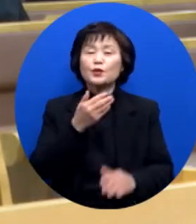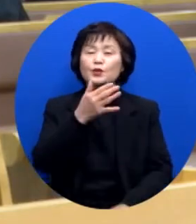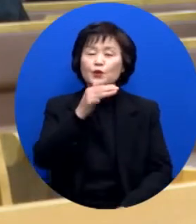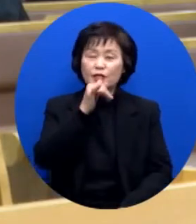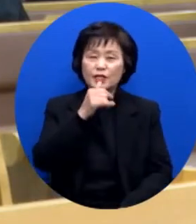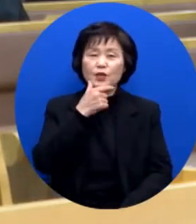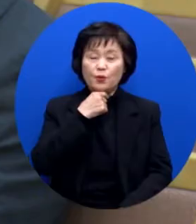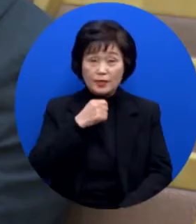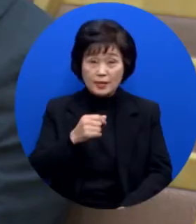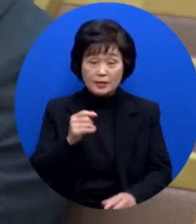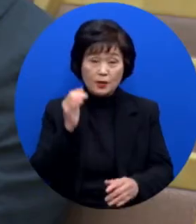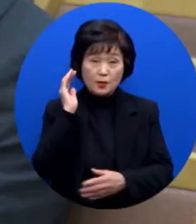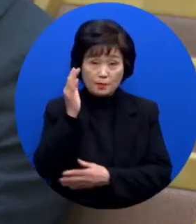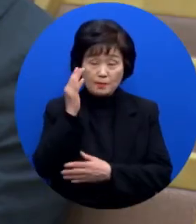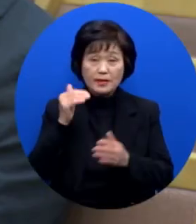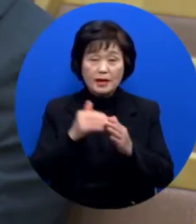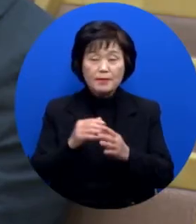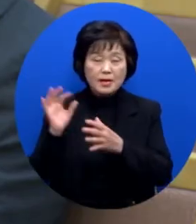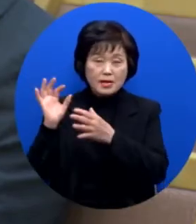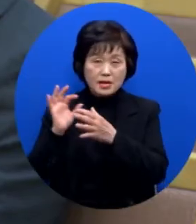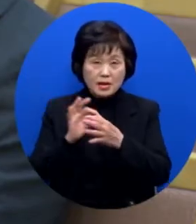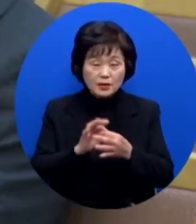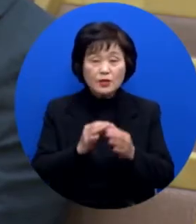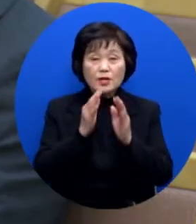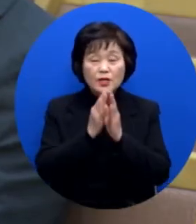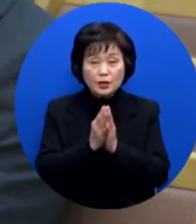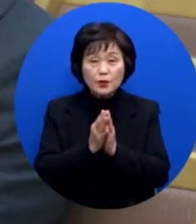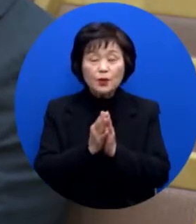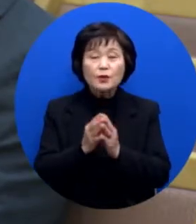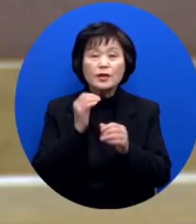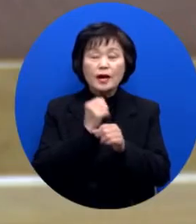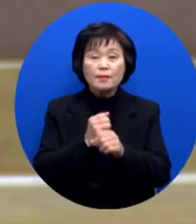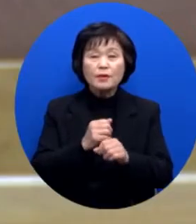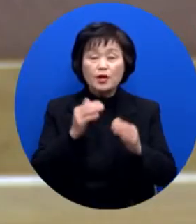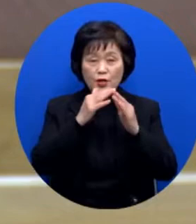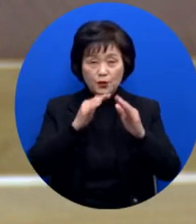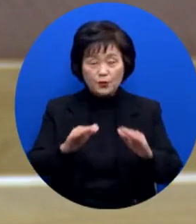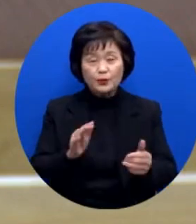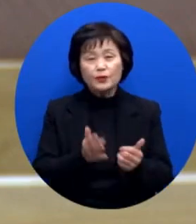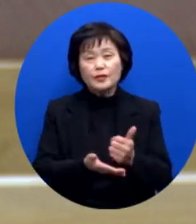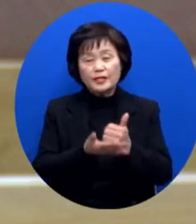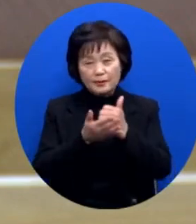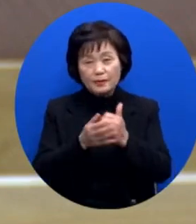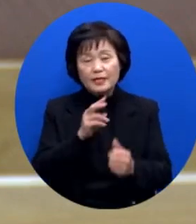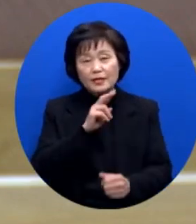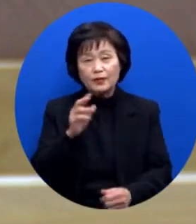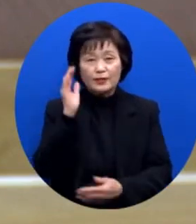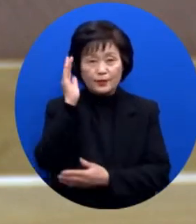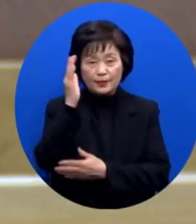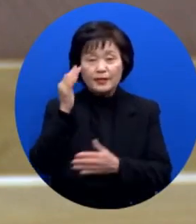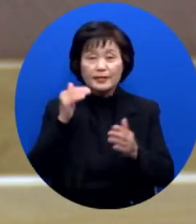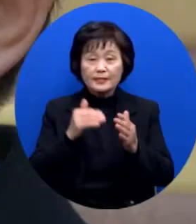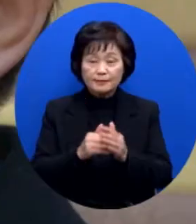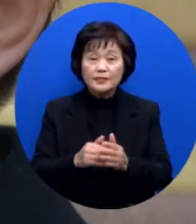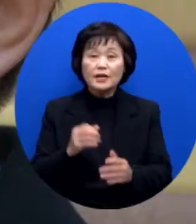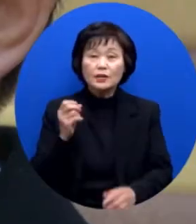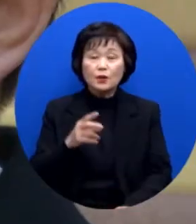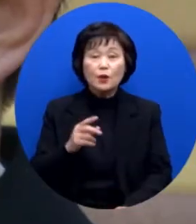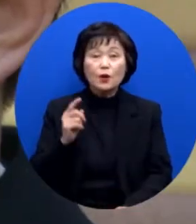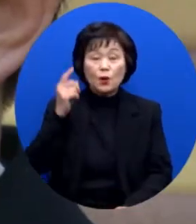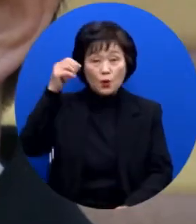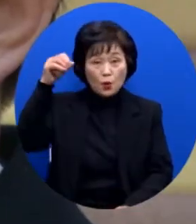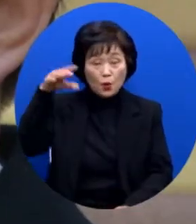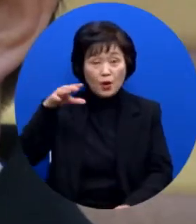바란다 며 끊임없이 기도로 이웃들을 섬기지 라고 말했습니다 이어 월드비전 고양시 집회 연합회 회장인